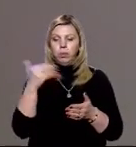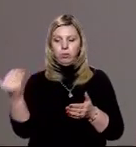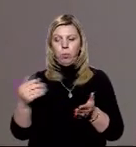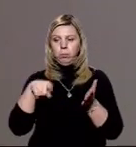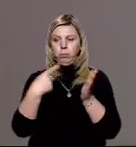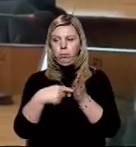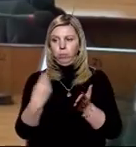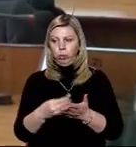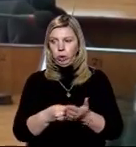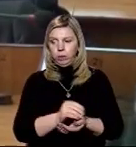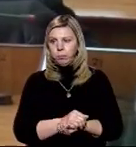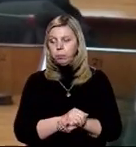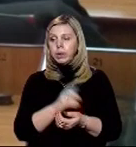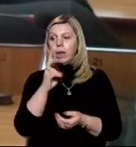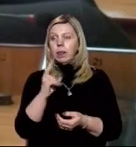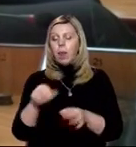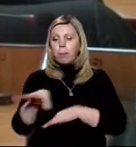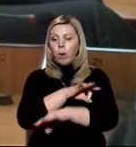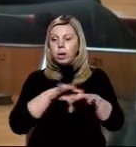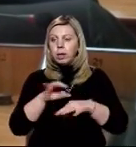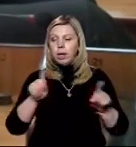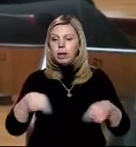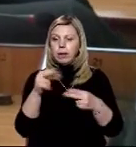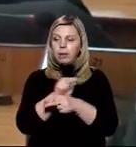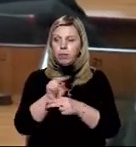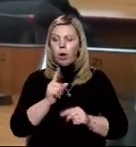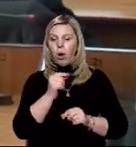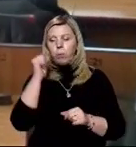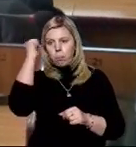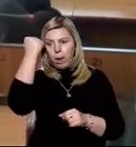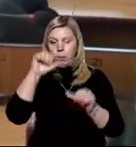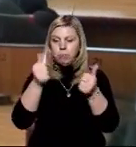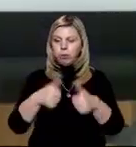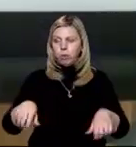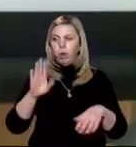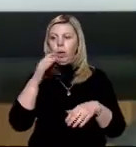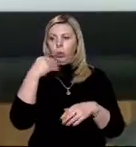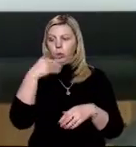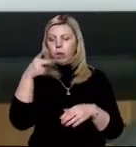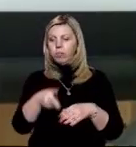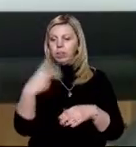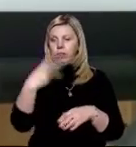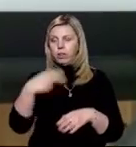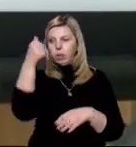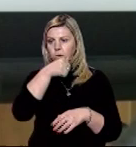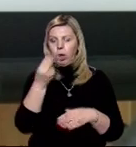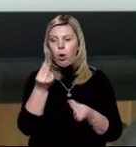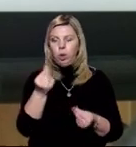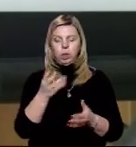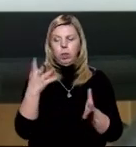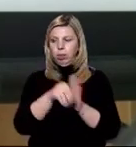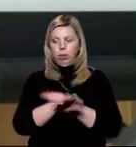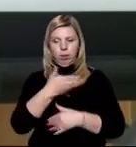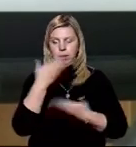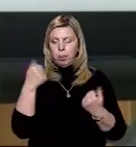коштів міського бюджету. На проєктування, реставрацію та охорону пам'яток архітектури Ужгорода на 2020 рік кошти не